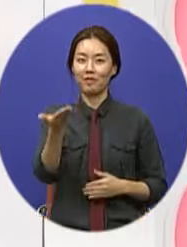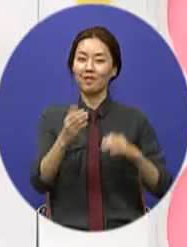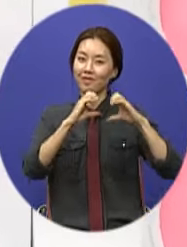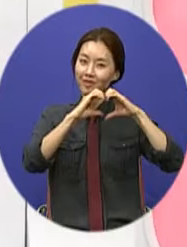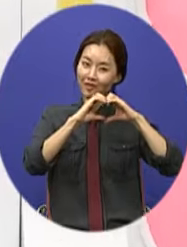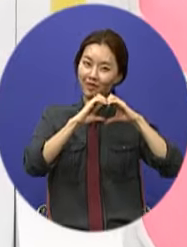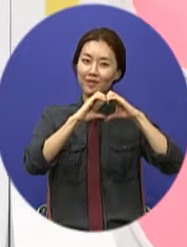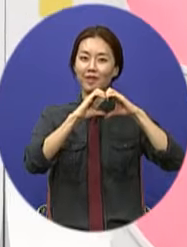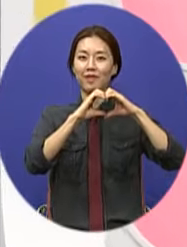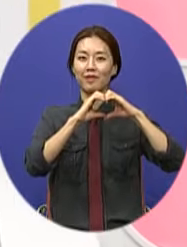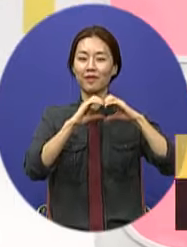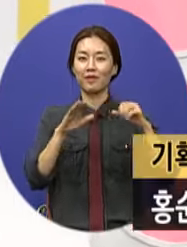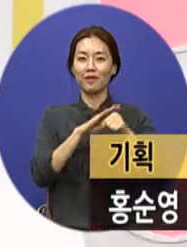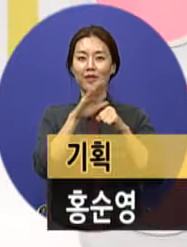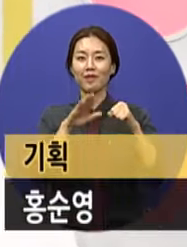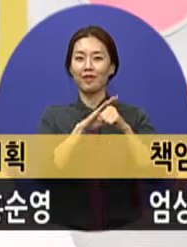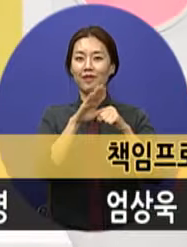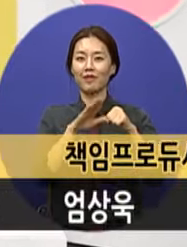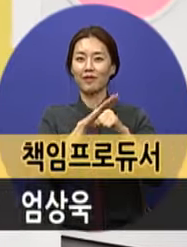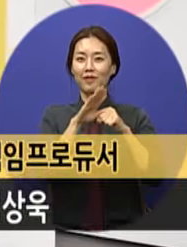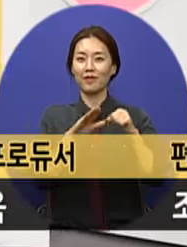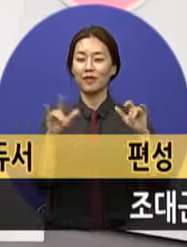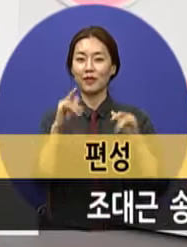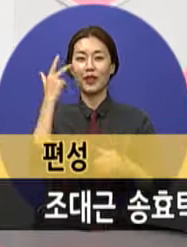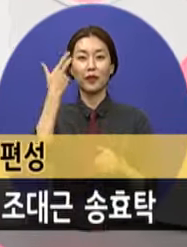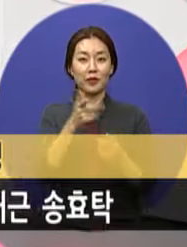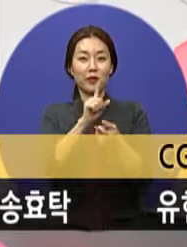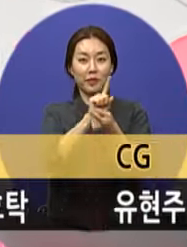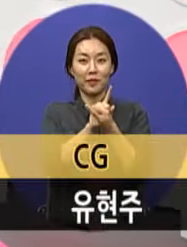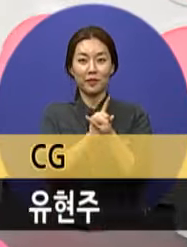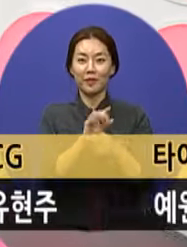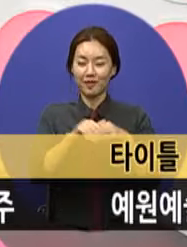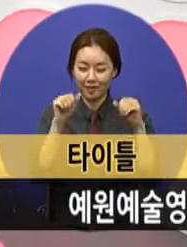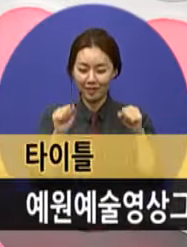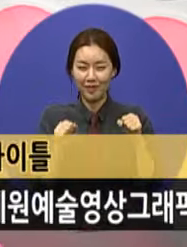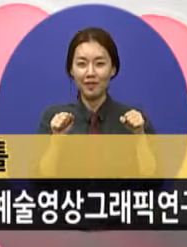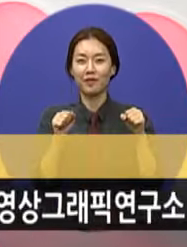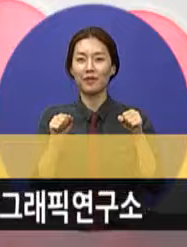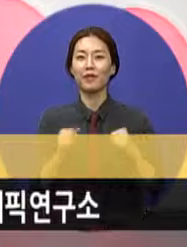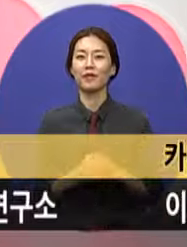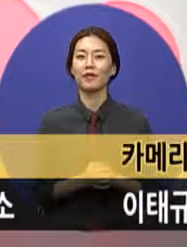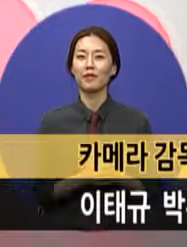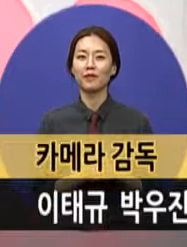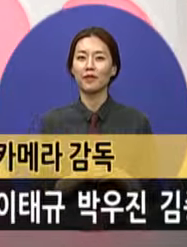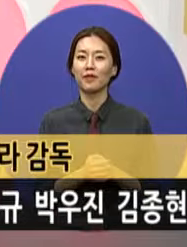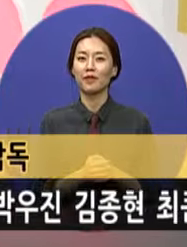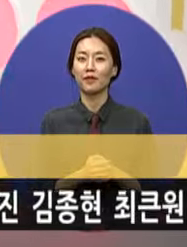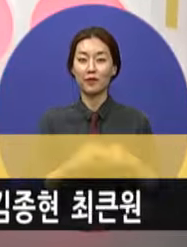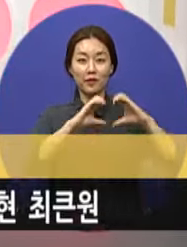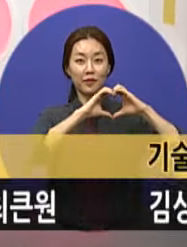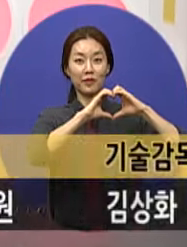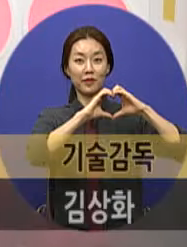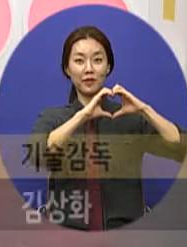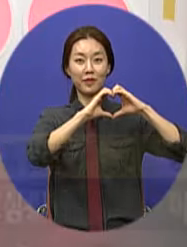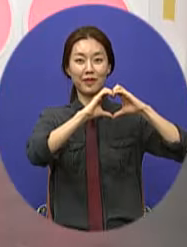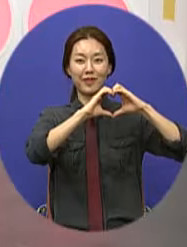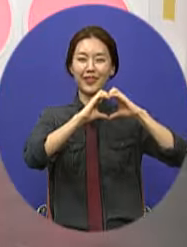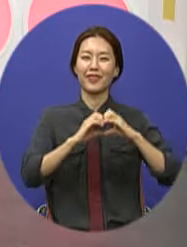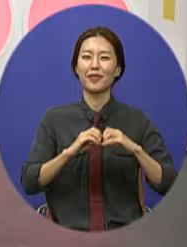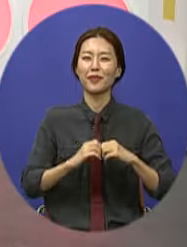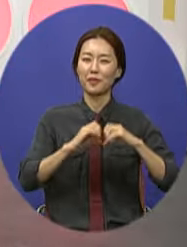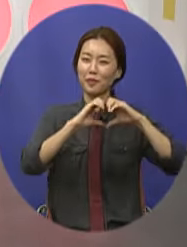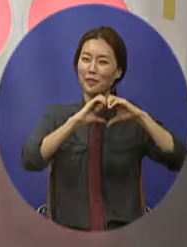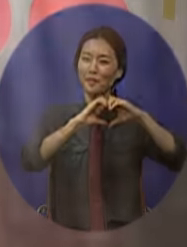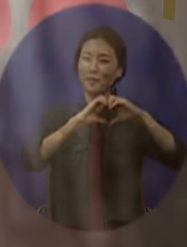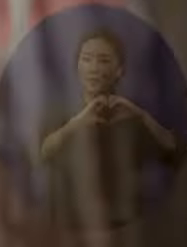사랑합니다. 네, 사랑합니다. 안녕히 계세요. 다음 주에 만나요. 안녕히 계세요. 하트 뿅뿅. 뿅뿅.